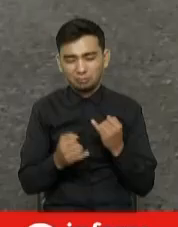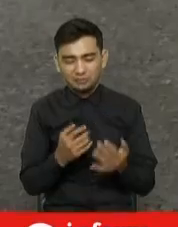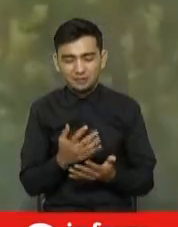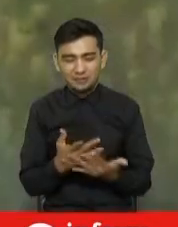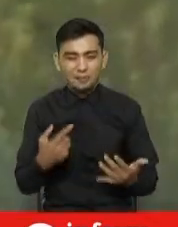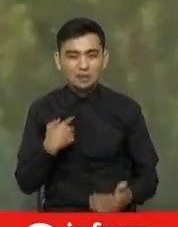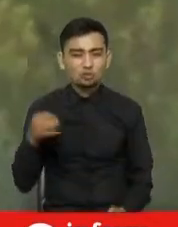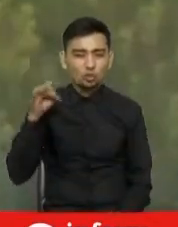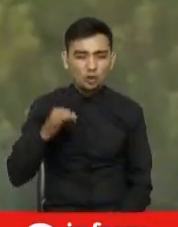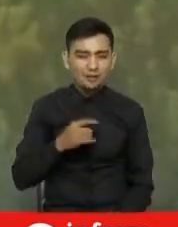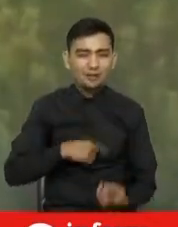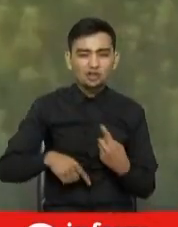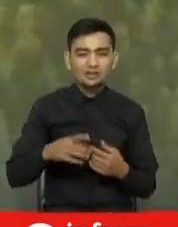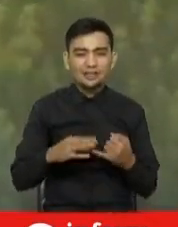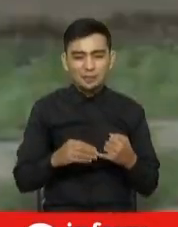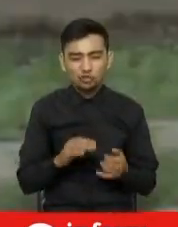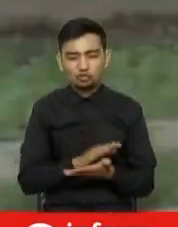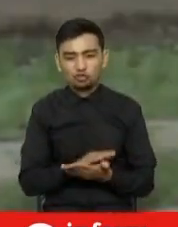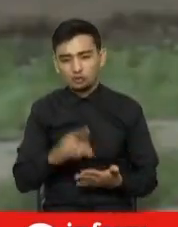хотим построить чистый Казахстан и сохранить нашу страну